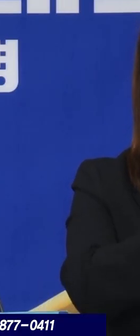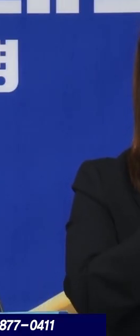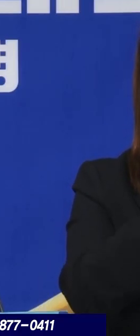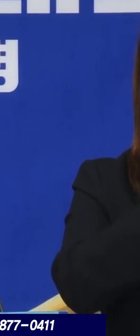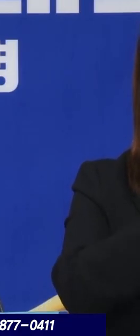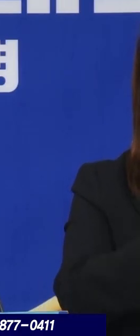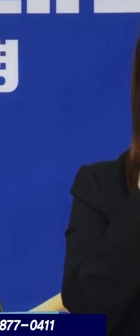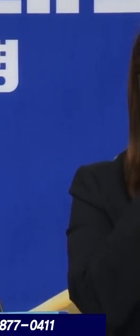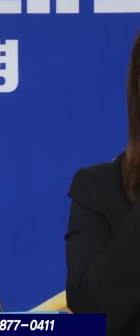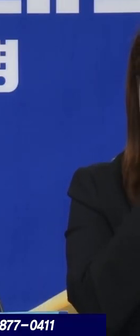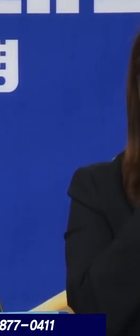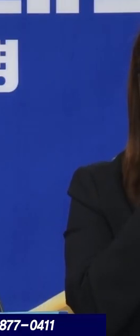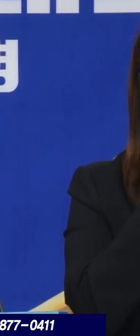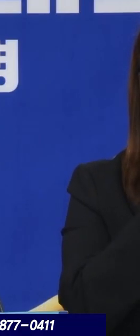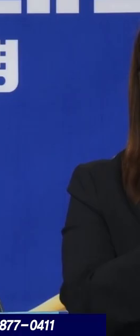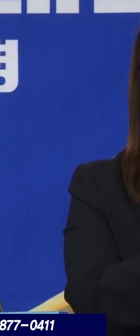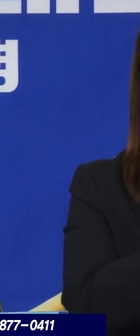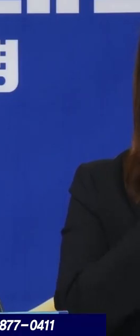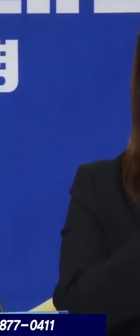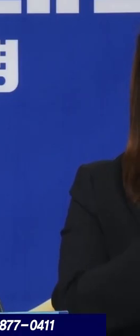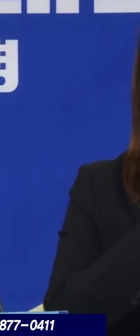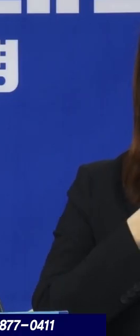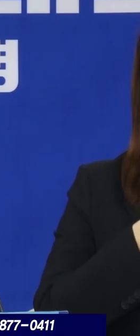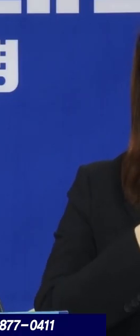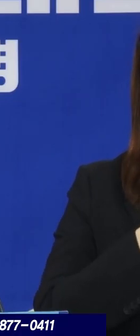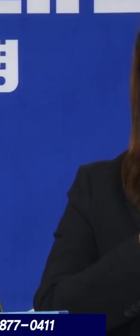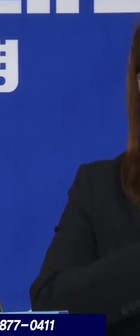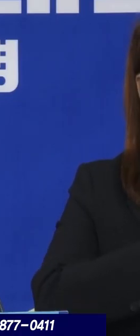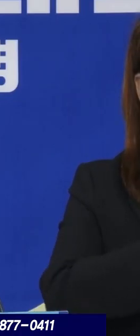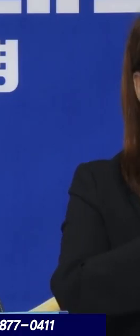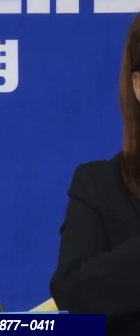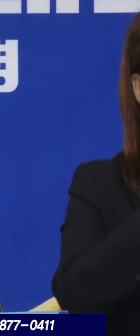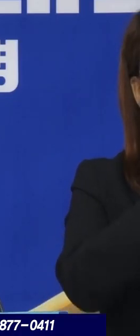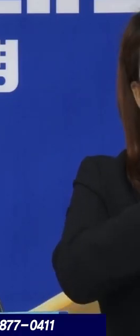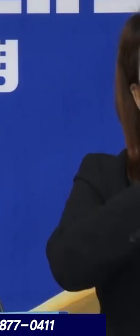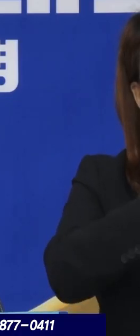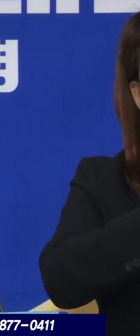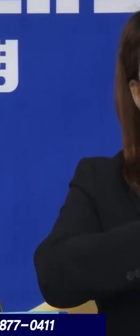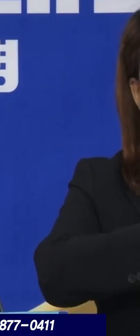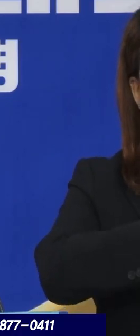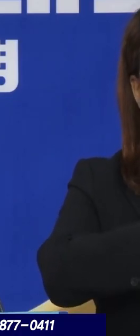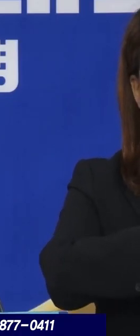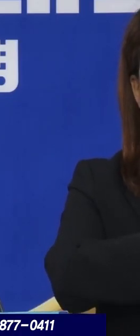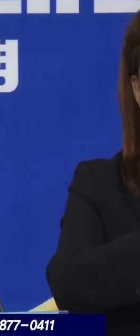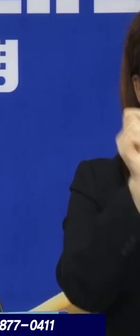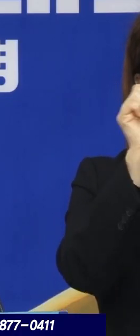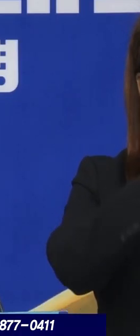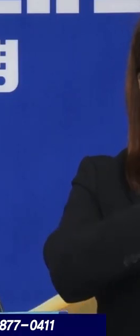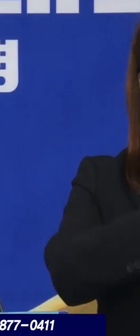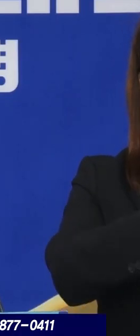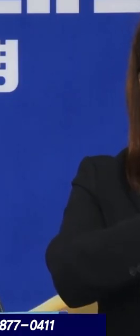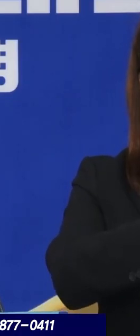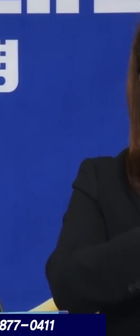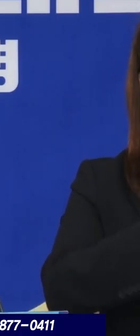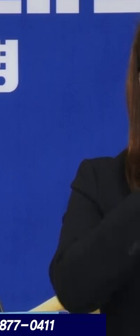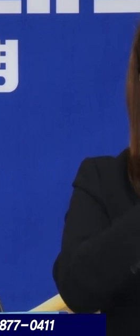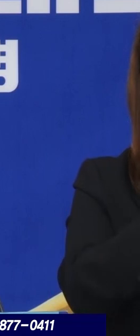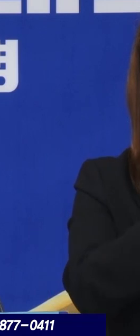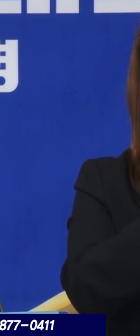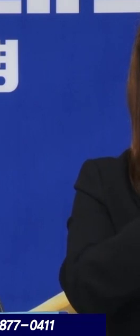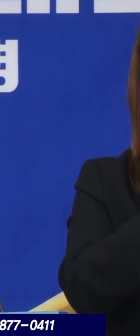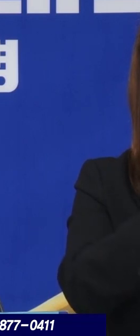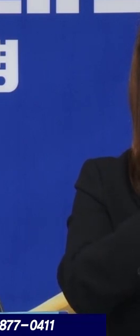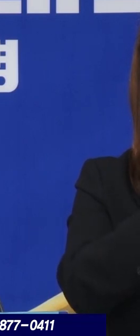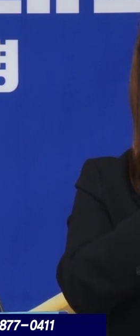걸쳐서 발의하도록 지시했다라고 공개적으로 시인했습니다. 그렇게 장관의 지시를